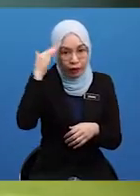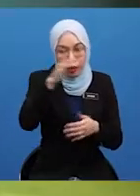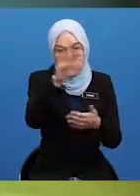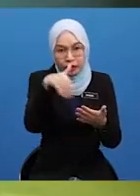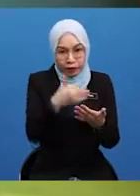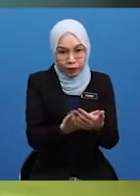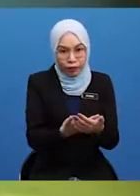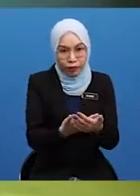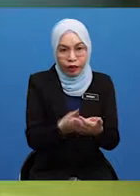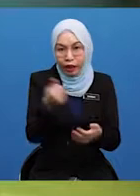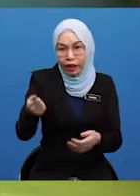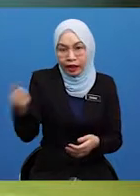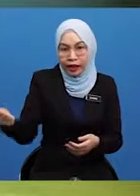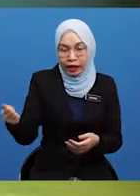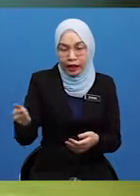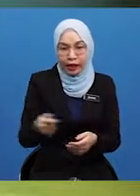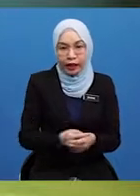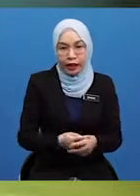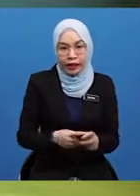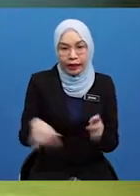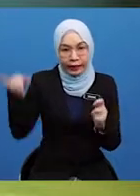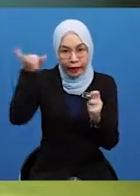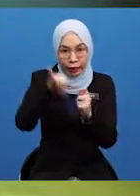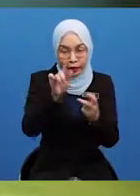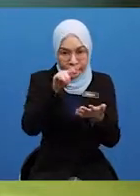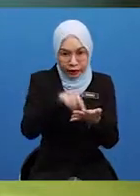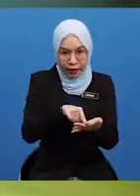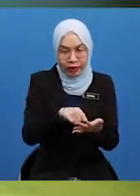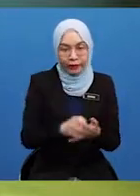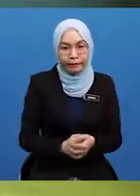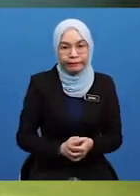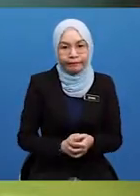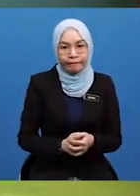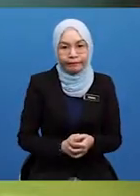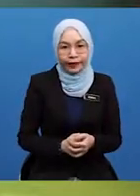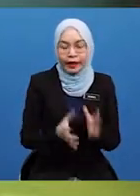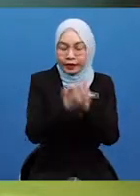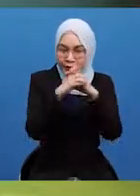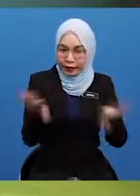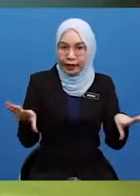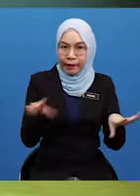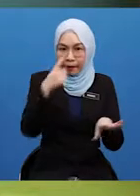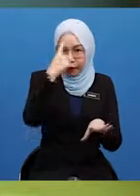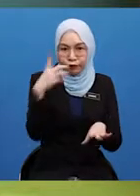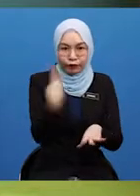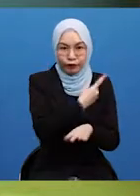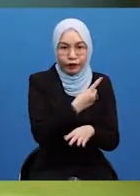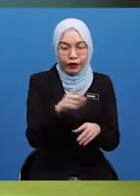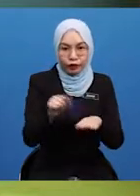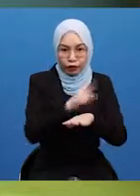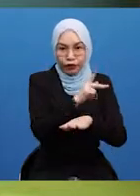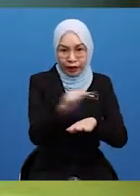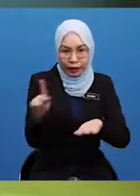semua anak-anak telekomunikasi ini selamat digunakan dan juga